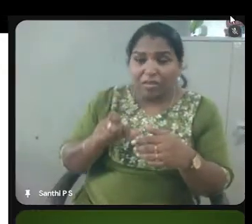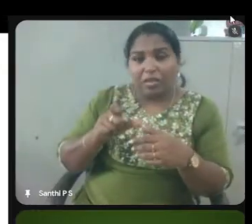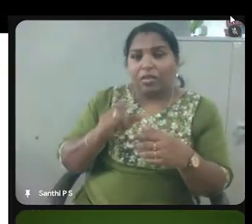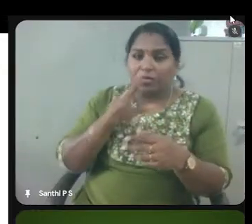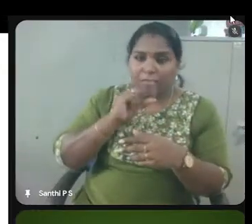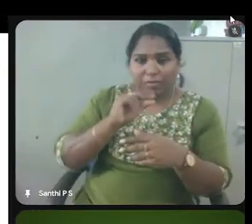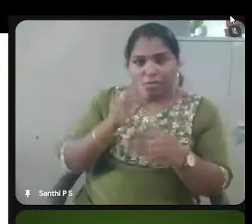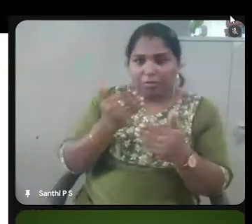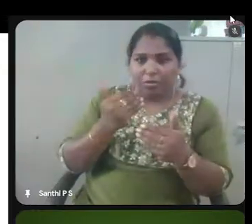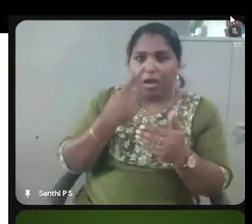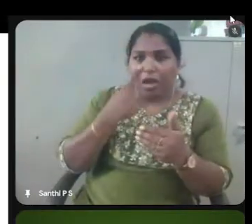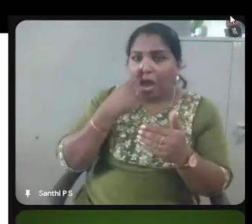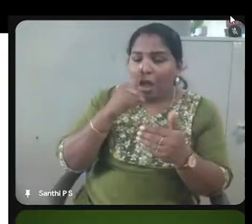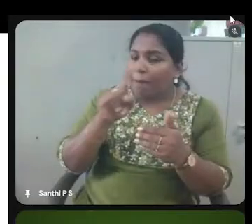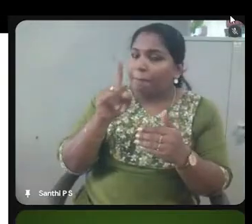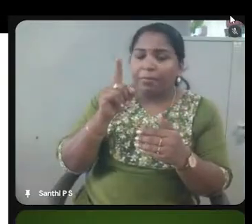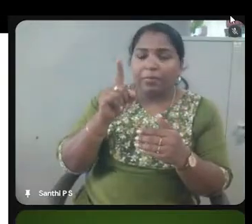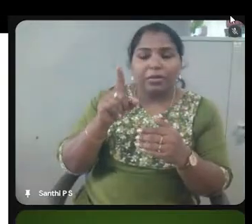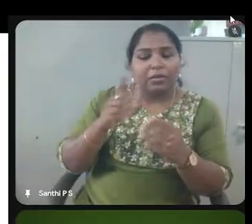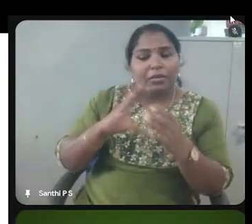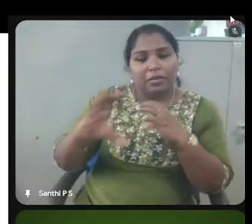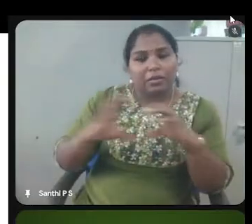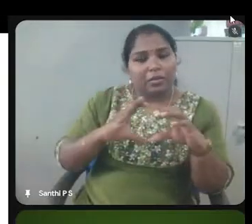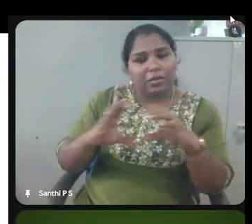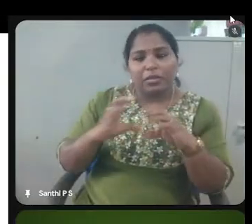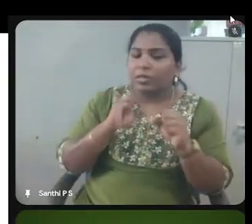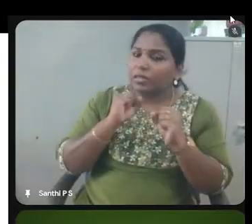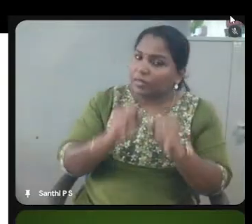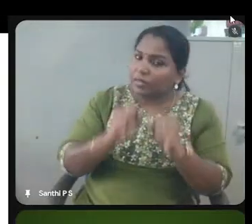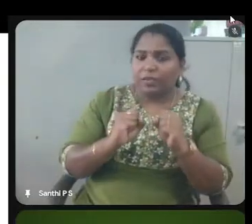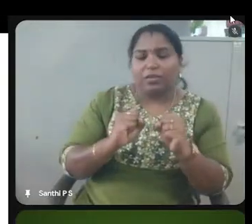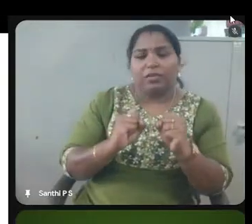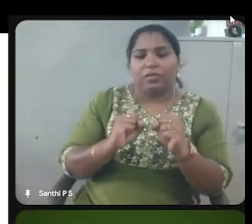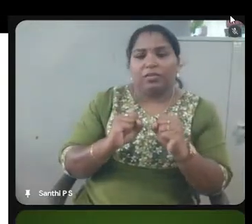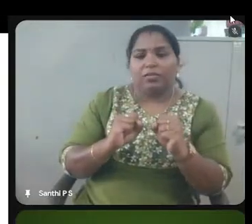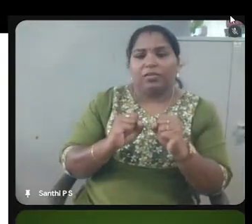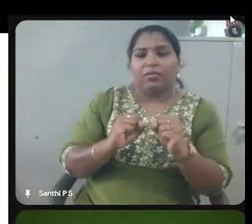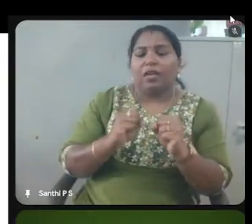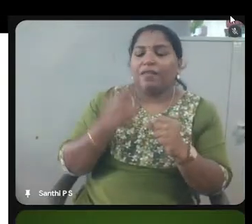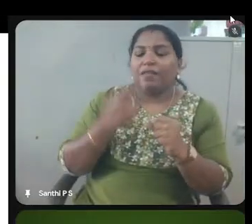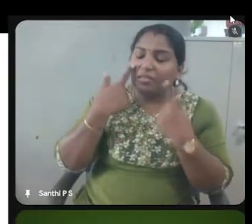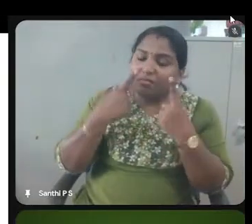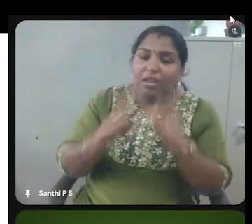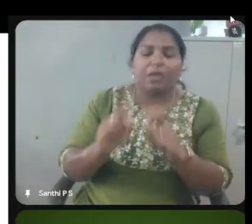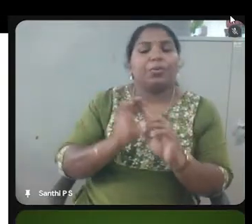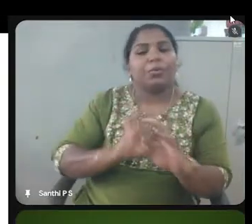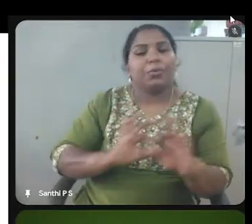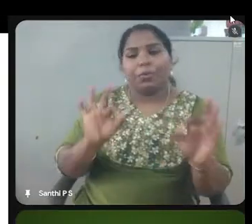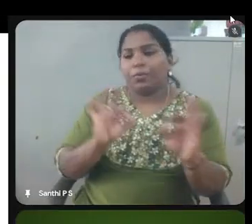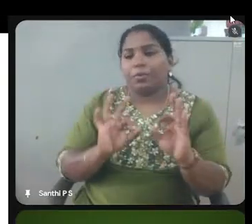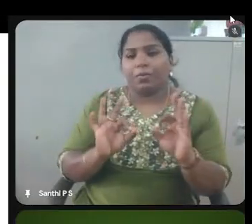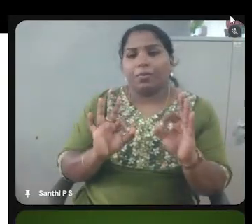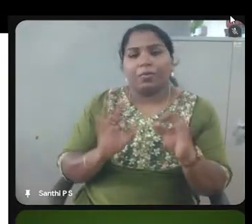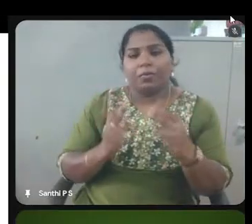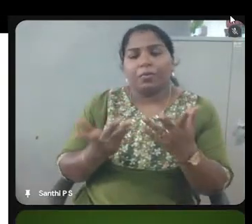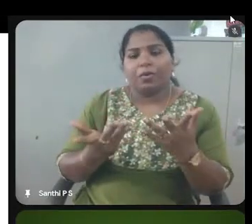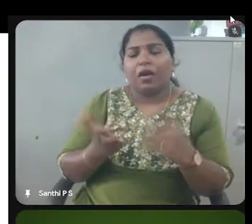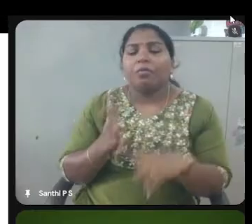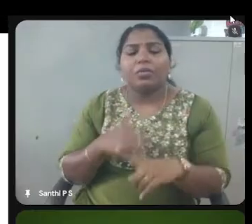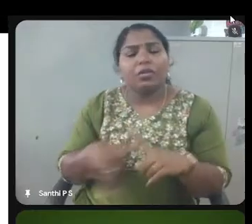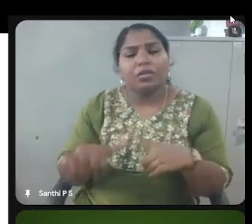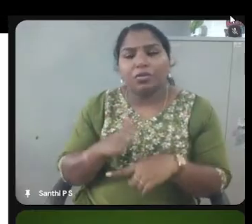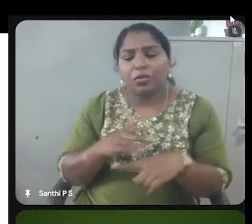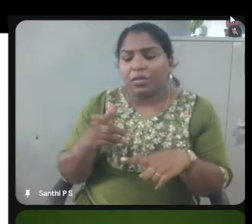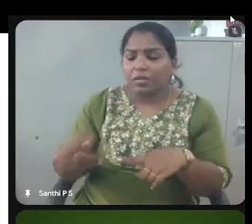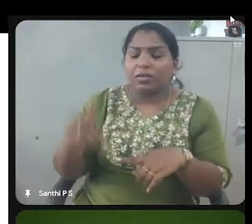പറ്റൂ. അമ്മയ്ക്ക് പോലും കറക്റ്റ് കുട്ടിയോട് കമ്മ്യൂണിക്കേറ്റ് ചെയ്യാൻ അറിയത്തില്ല. അതിനു വേണ്ടിയിട്ട് അവർ ശ്രമിച്ചിട്ടുമില്ല ഇതുവരെ. അപ്പൊ അങ്ങനത്തെ ഒരു സാഹചര്യത്തിൽ